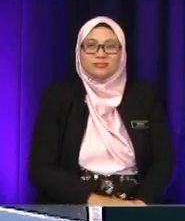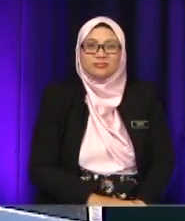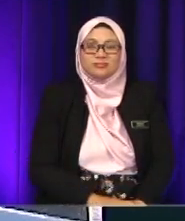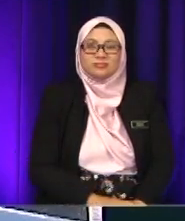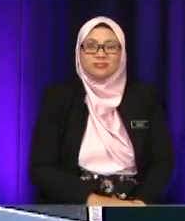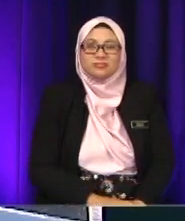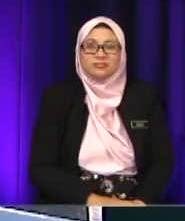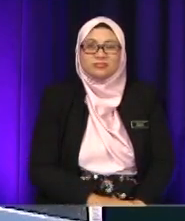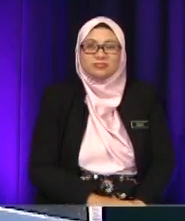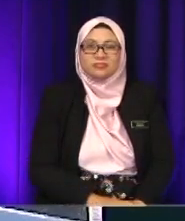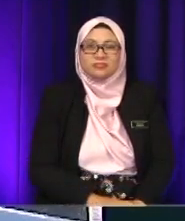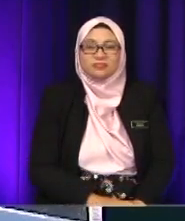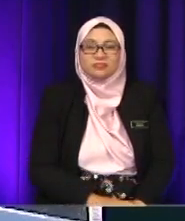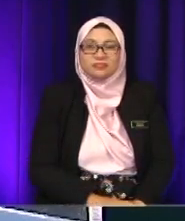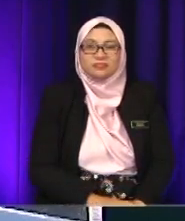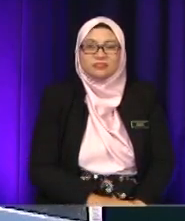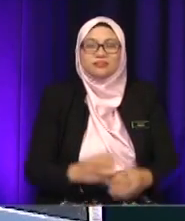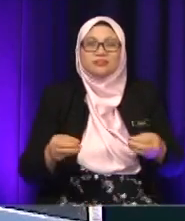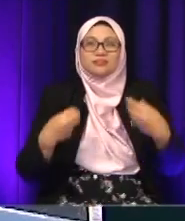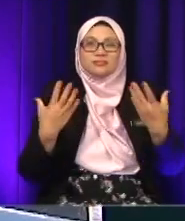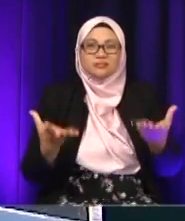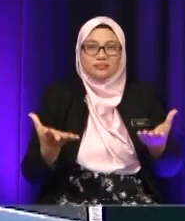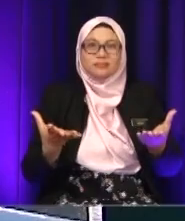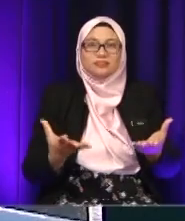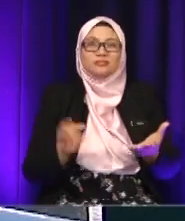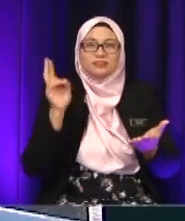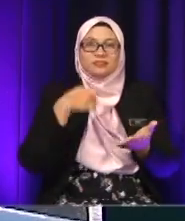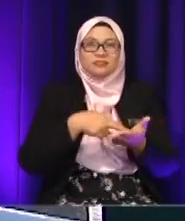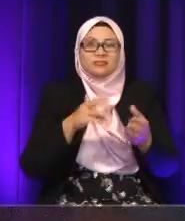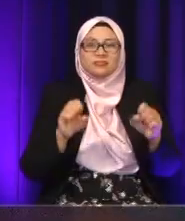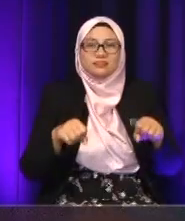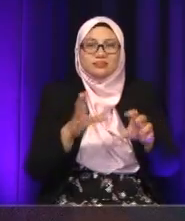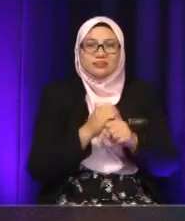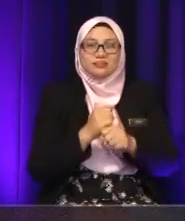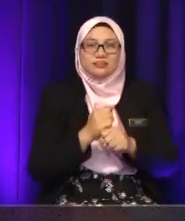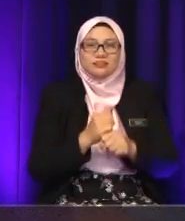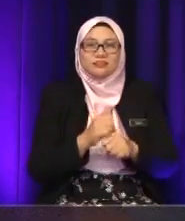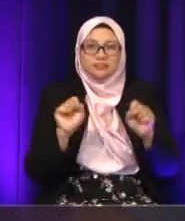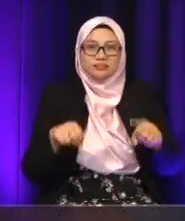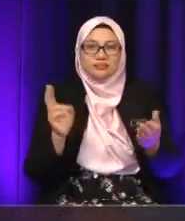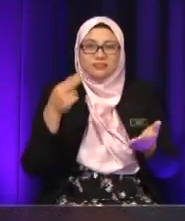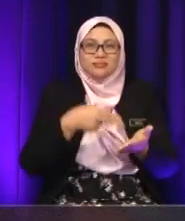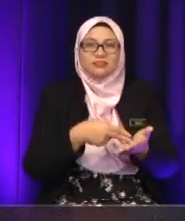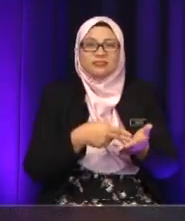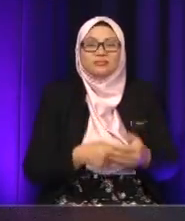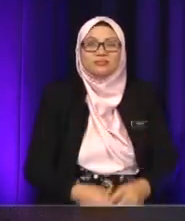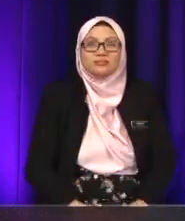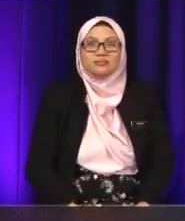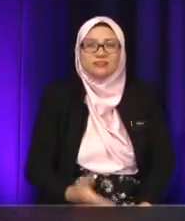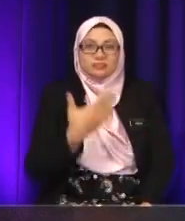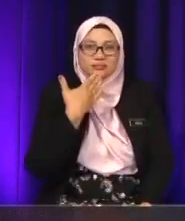banyak sumber-sumber dari Depati di situ Insyaallah boleh berulang kali oke baik